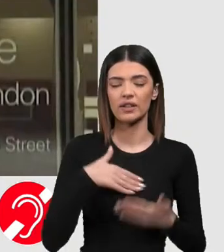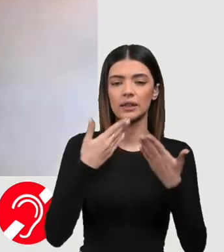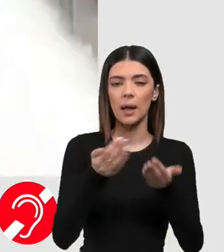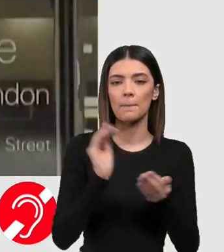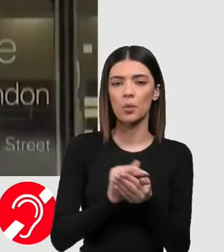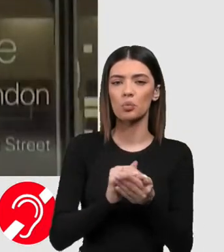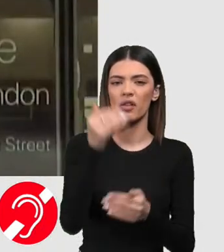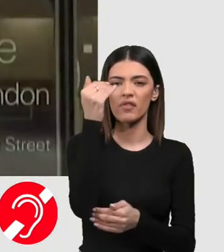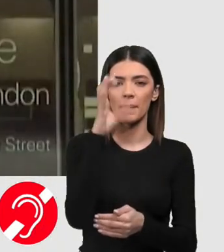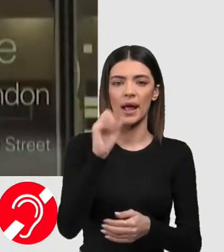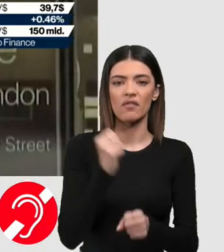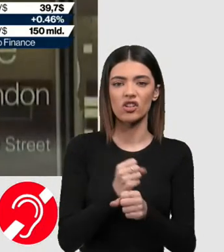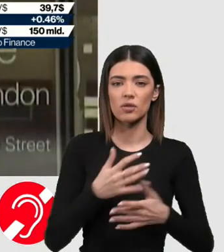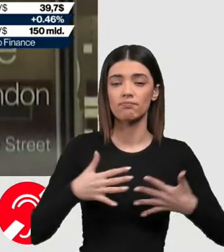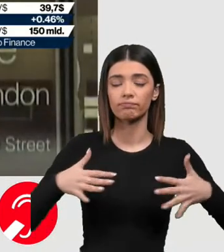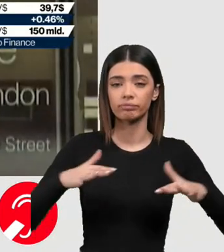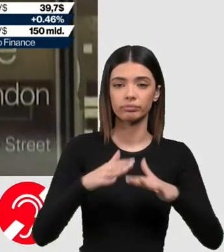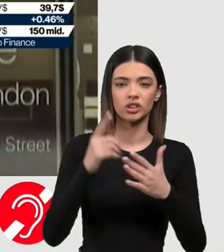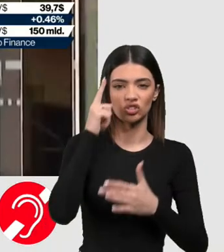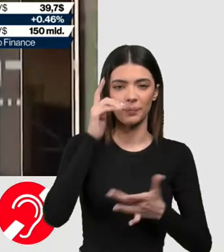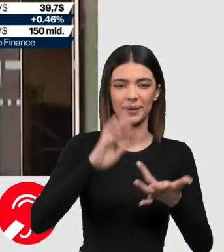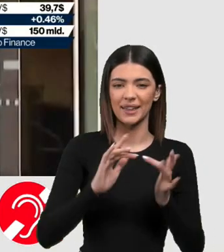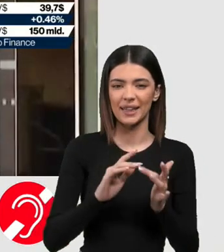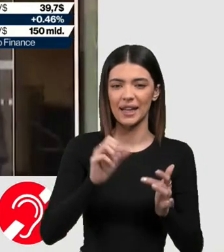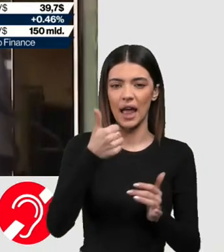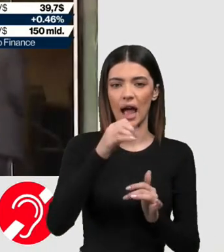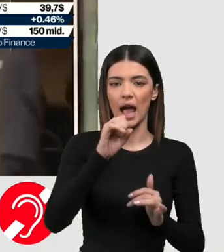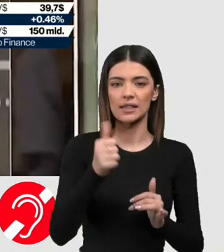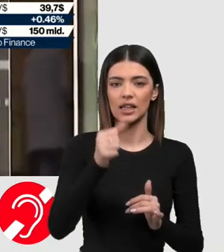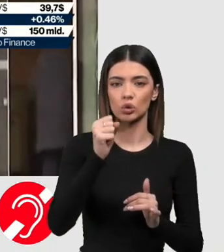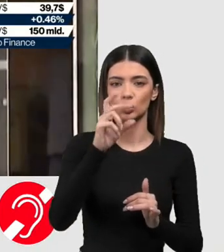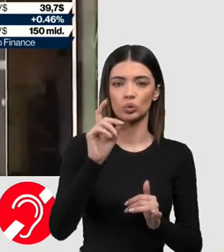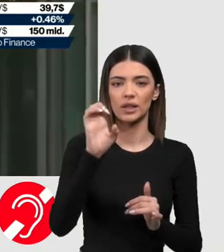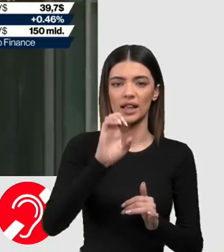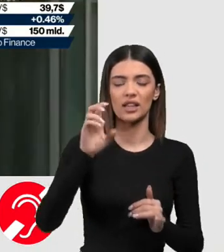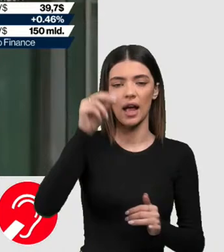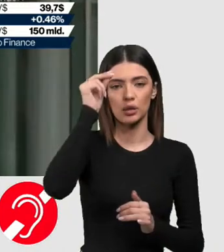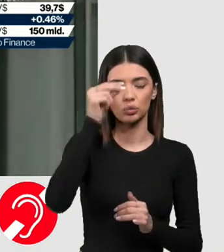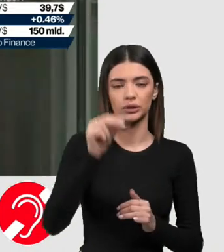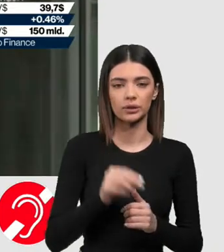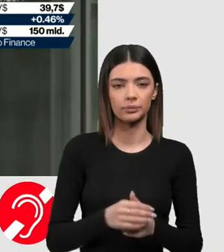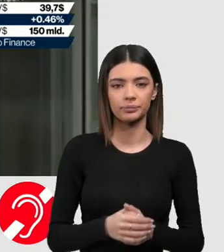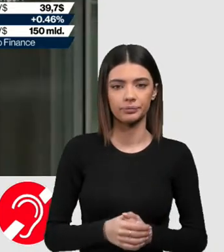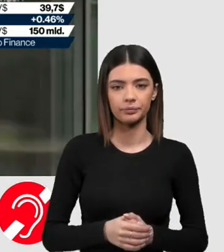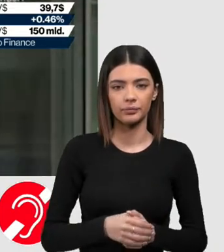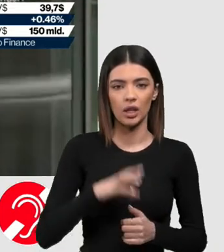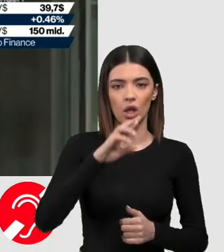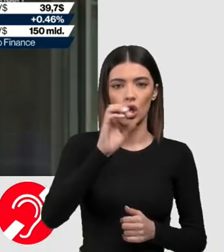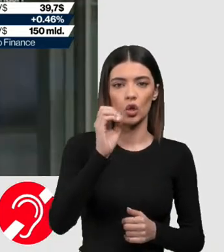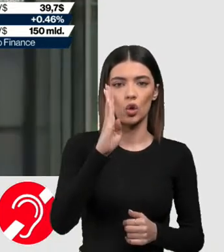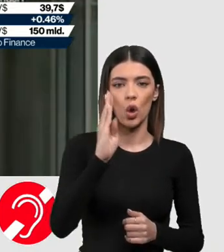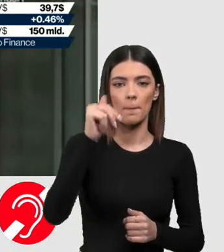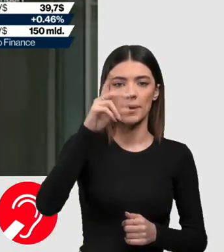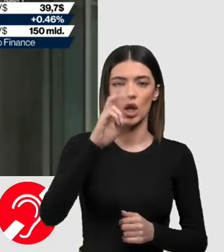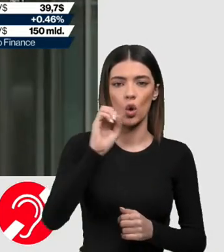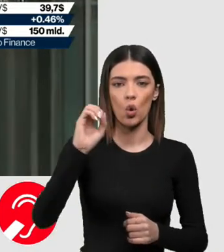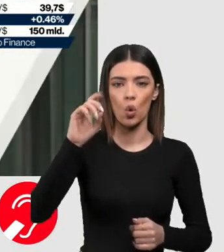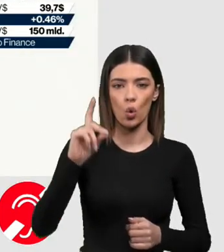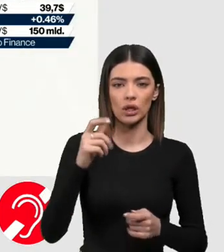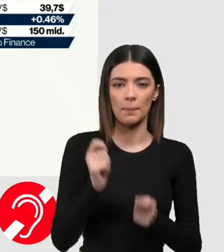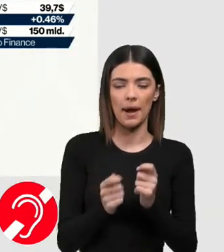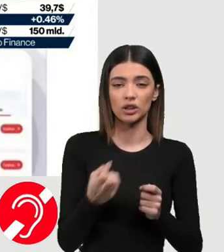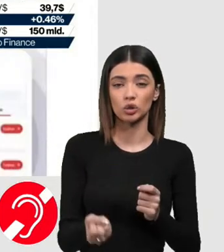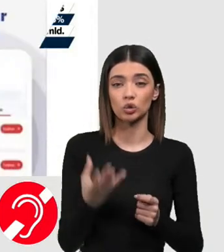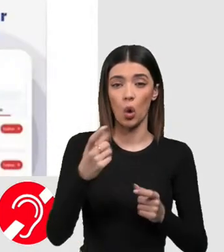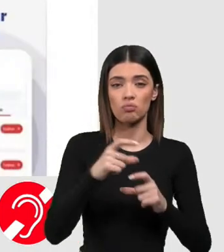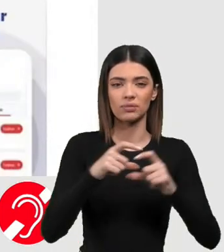ofere împrumuturi companiilor care se extind prin intermediul platformelor digitale din Asia de Sud-Est, scrie Reuters. Robinhood Markets lansează un nou card de credit